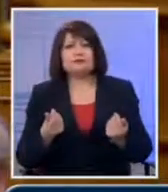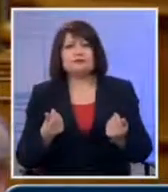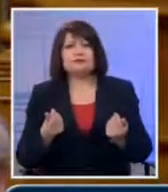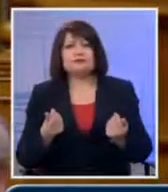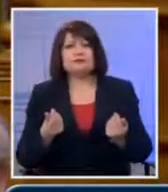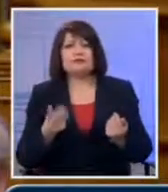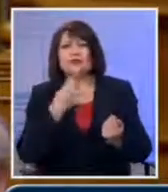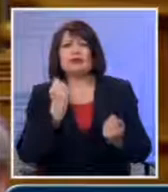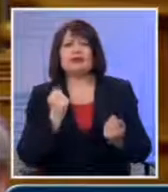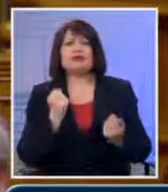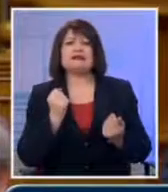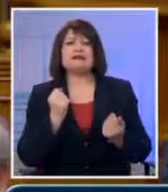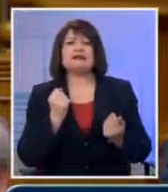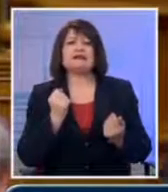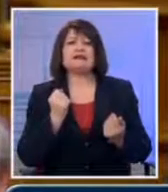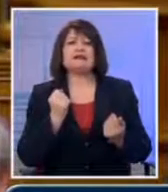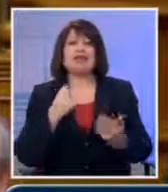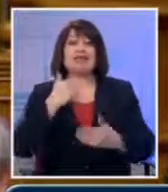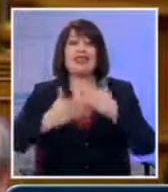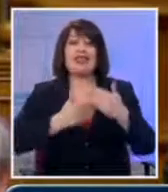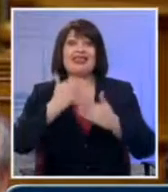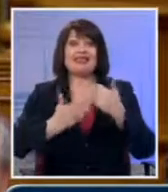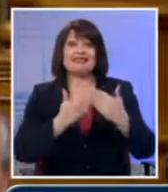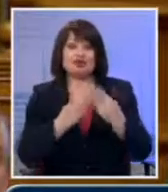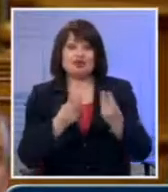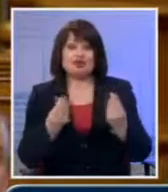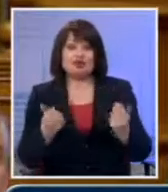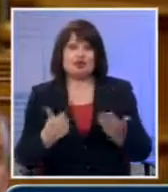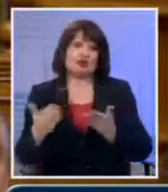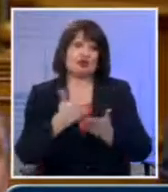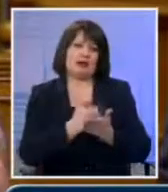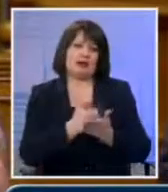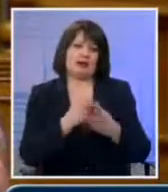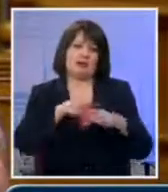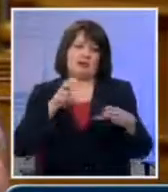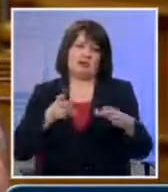διαδικαστική γυμναστική, σε μια γυμναστική επί της διαδικασίας και μάλιστα ένα δίκο.